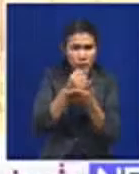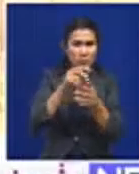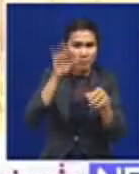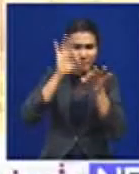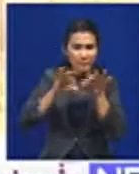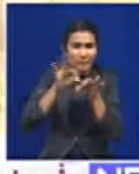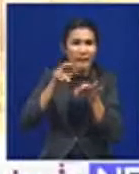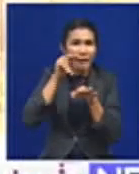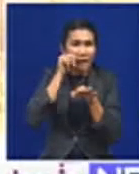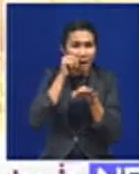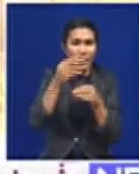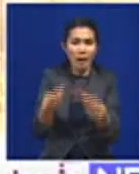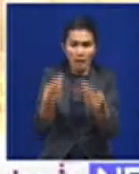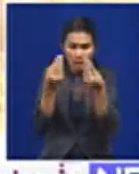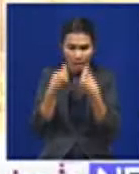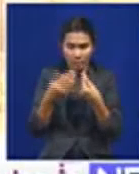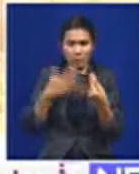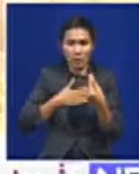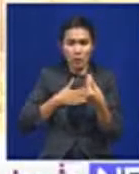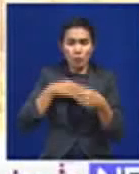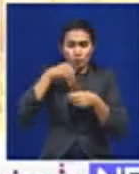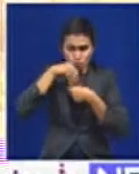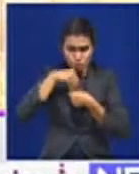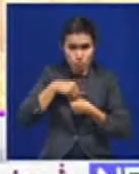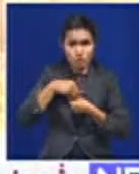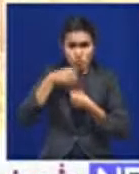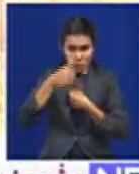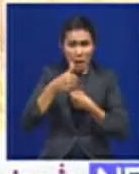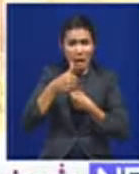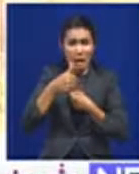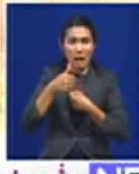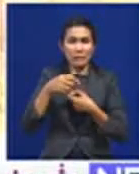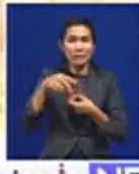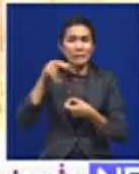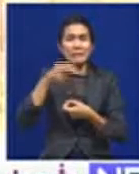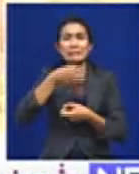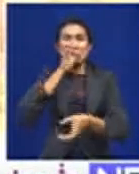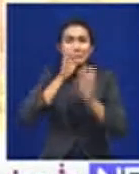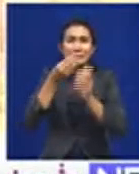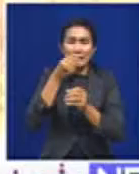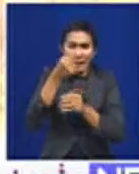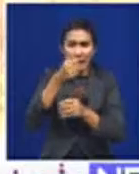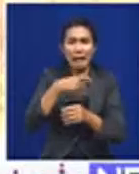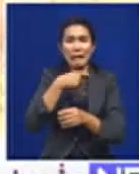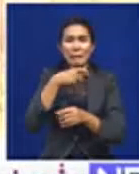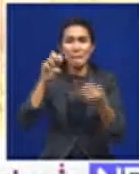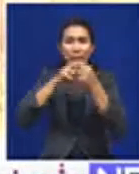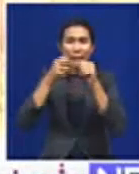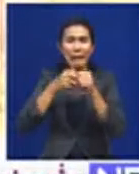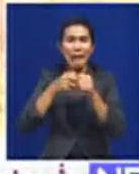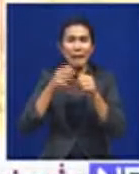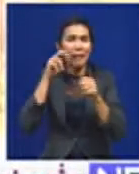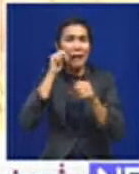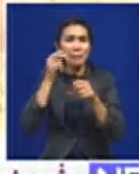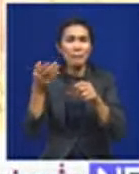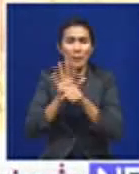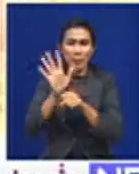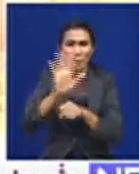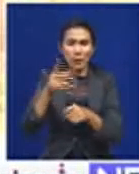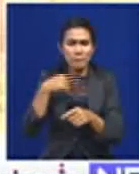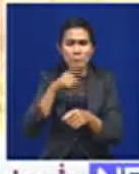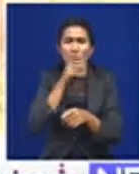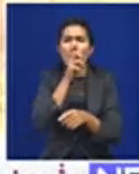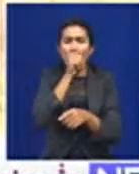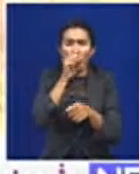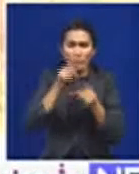เราทำให้พวกเราอยู่ได้กันแบบไม่ขาดแคลนนะครับเช่นถึงจะปลูกถั่วบ้าง